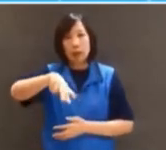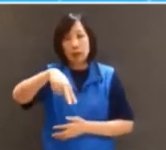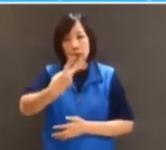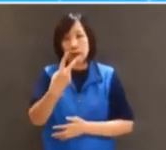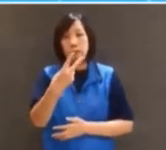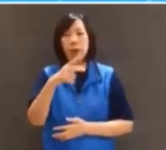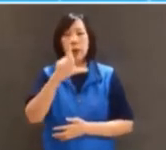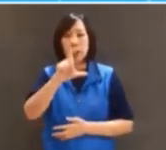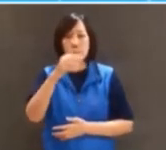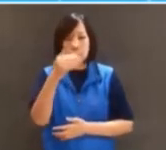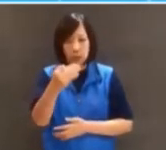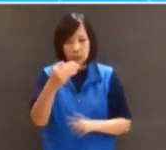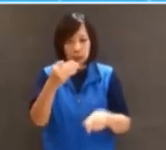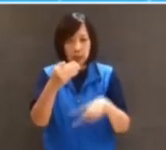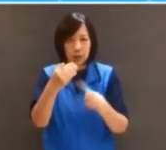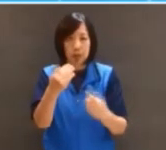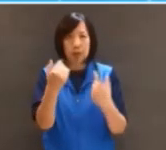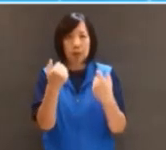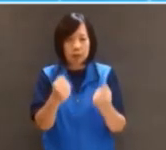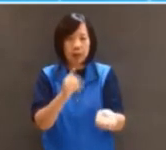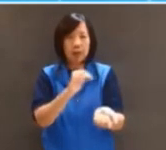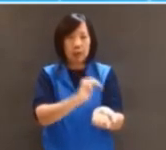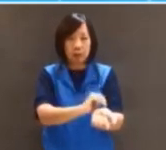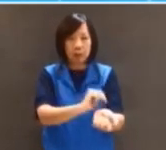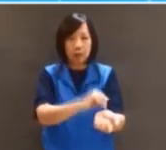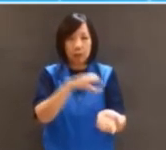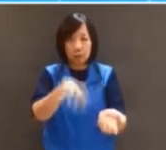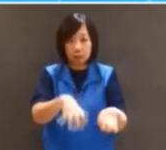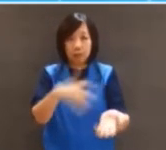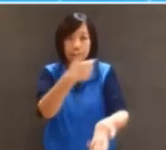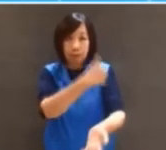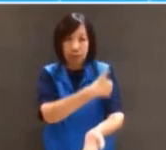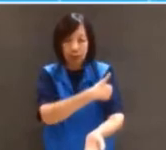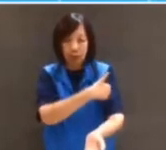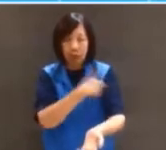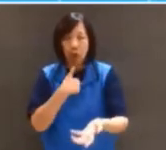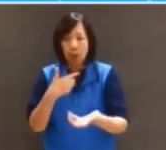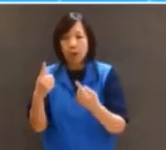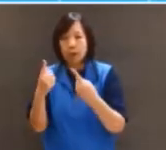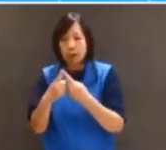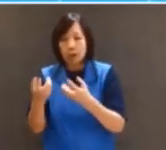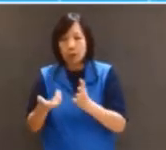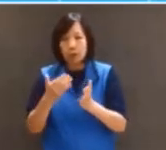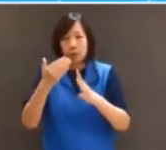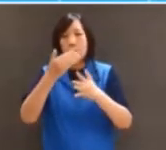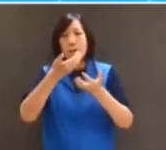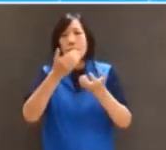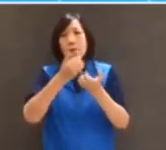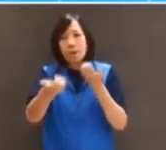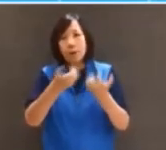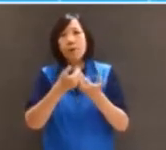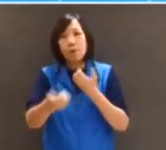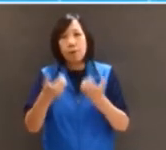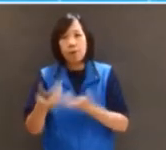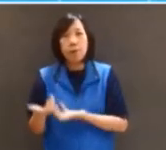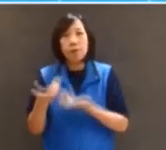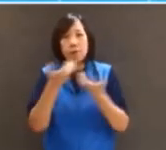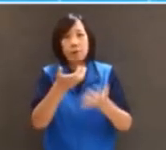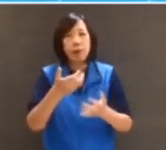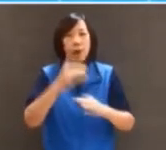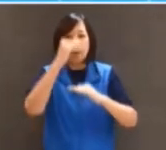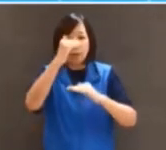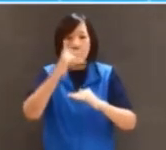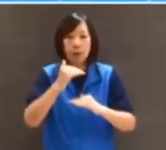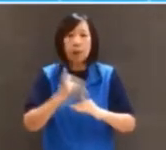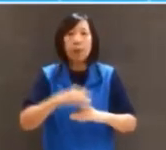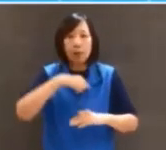2969人，接种地点在医疗院所，我们会分梯次来施打疫苗，这也是中央的相关规定，让